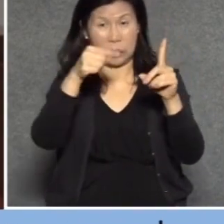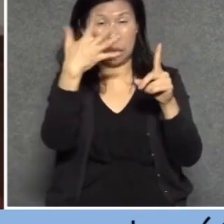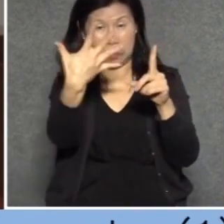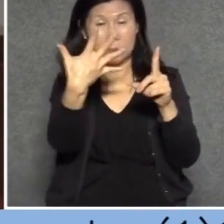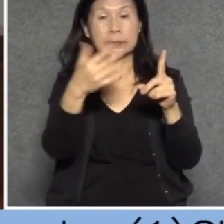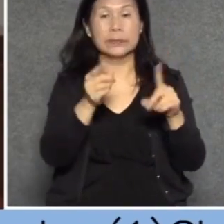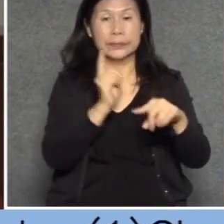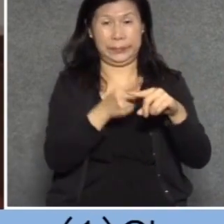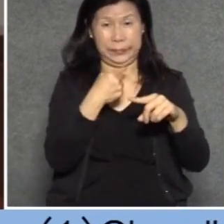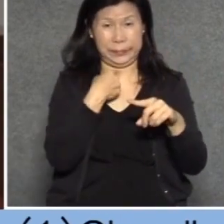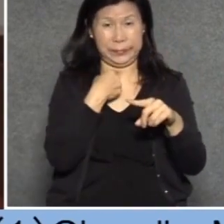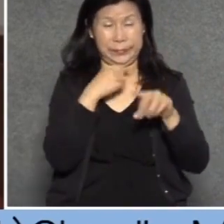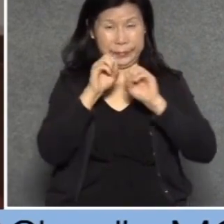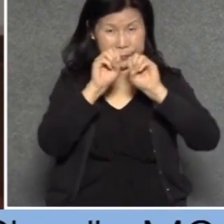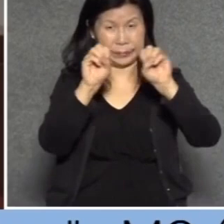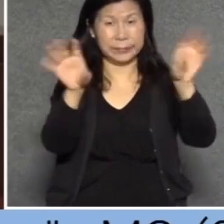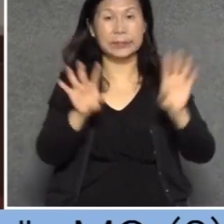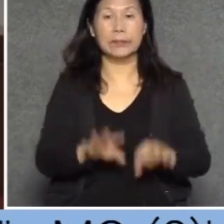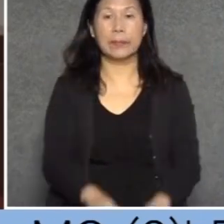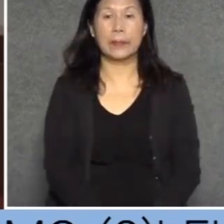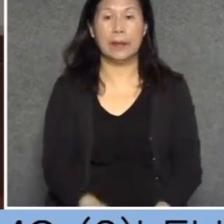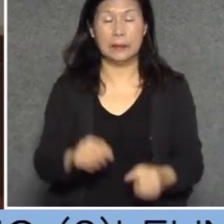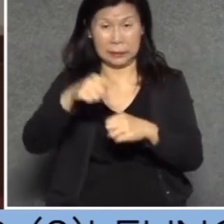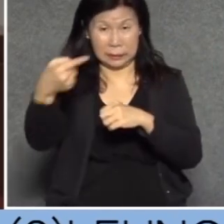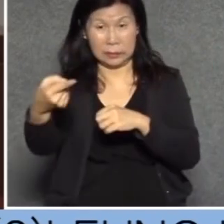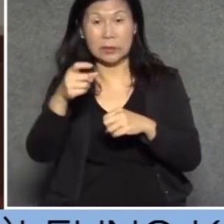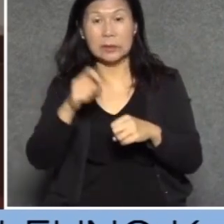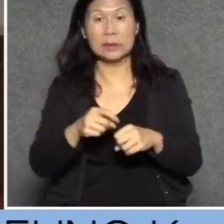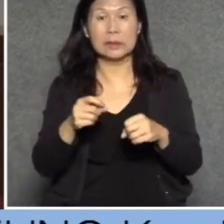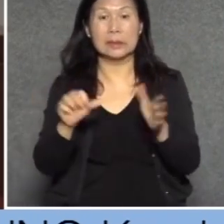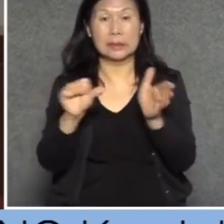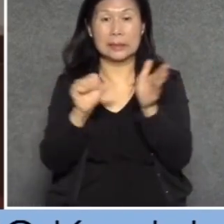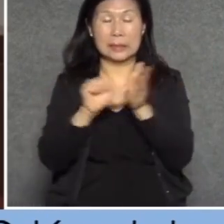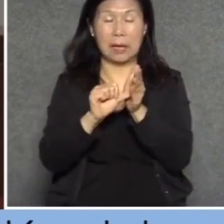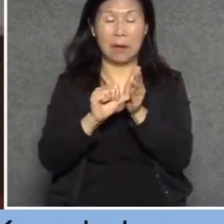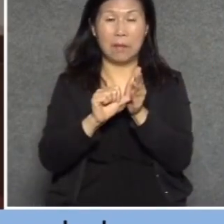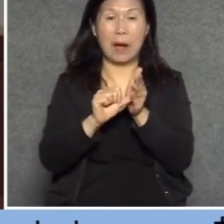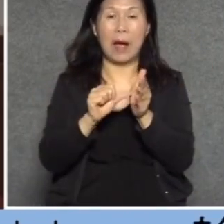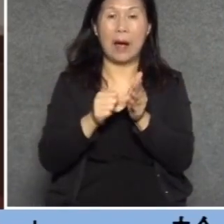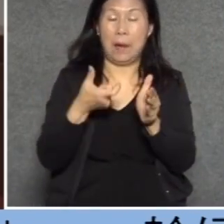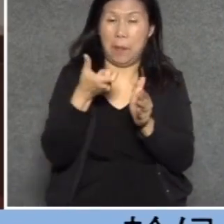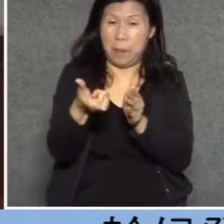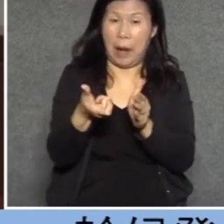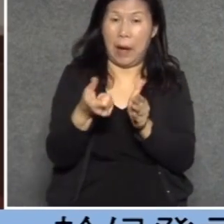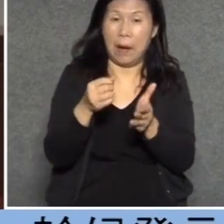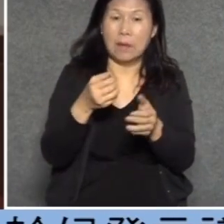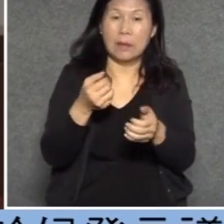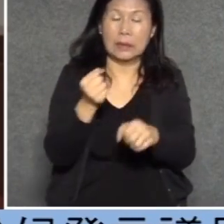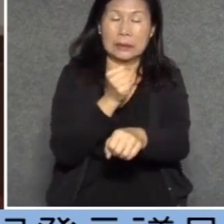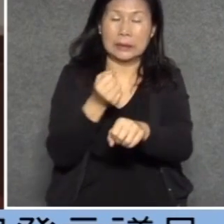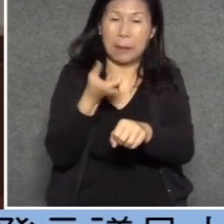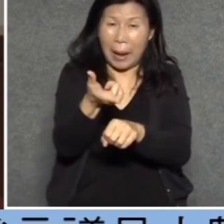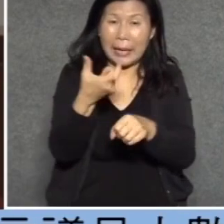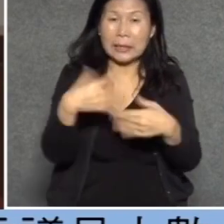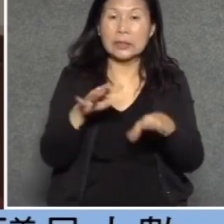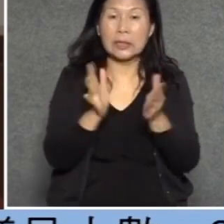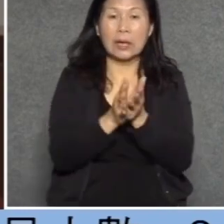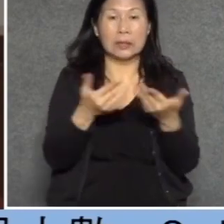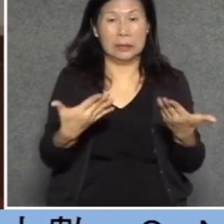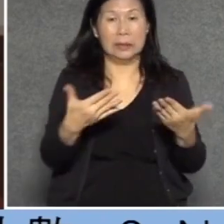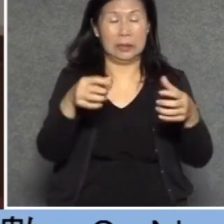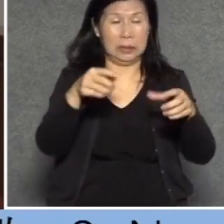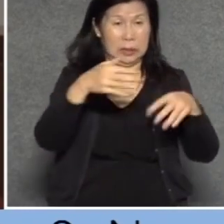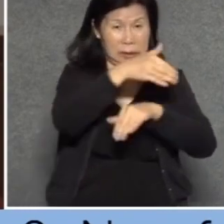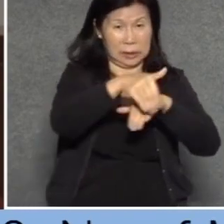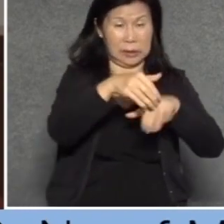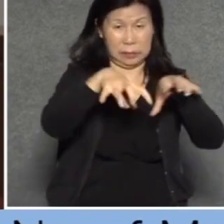11(5)(5)條的要求發放。同埋另外一個就叫特惠補償金，這個行政計劃發放。嗱，呢兩個計劃涵